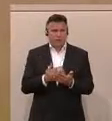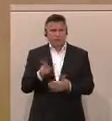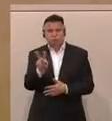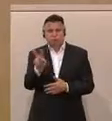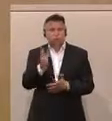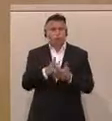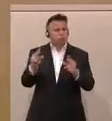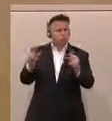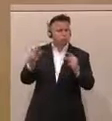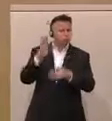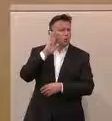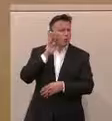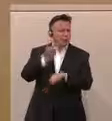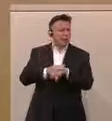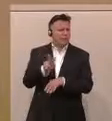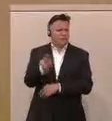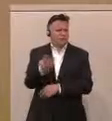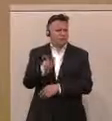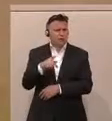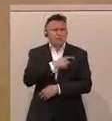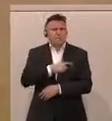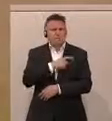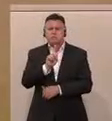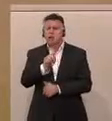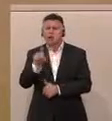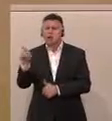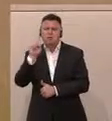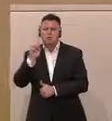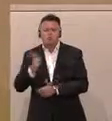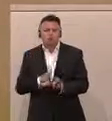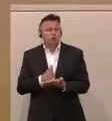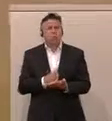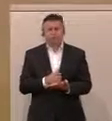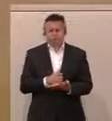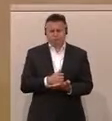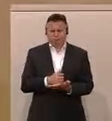hinter vorgehaltener Hand in die Parteien reinhöre, dann höre ich,